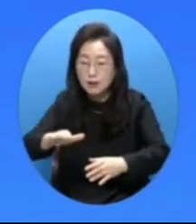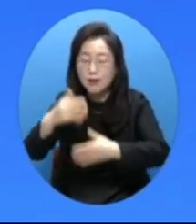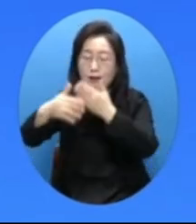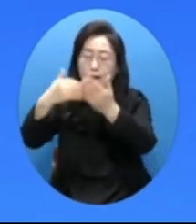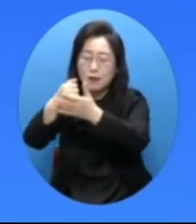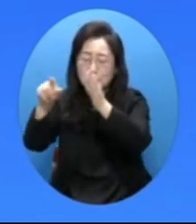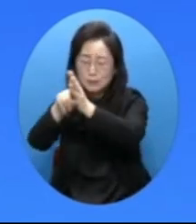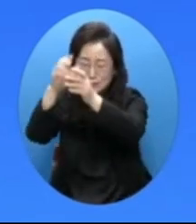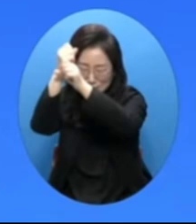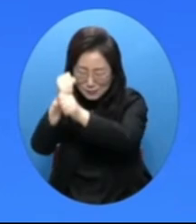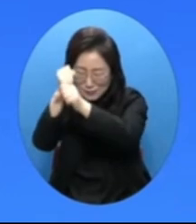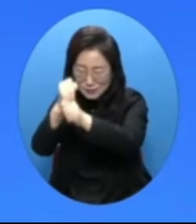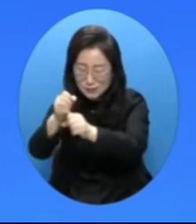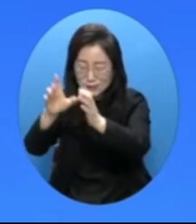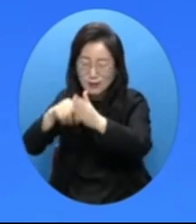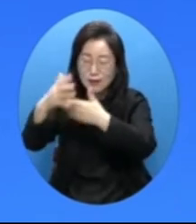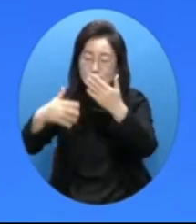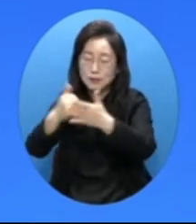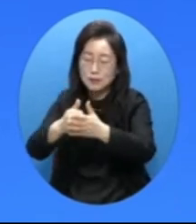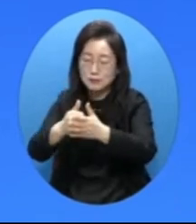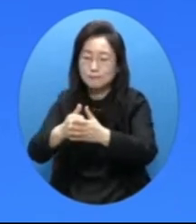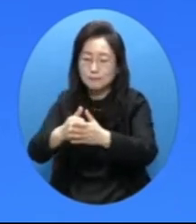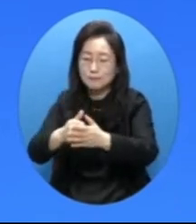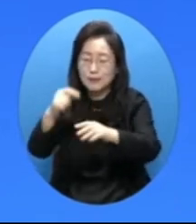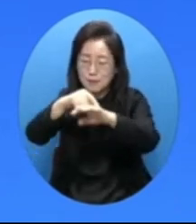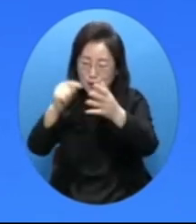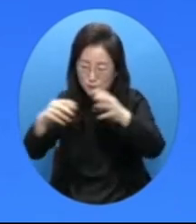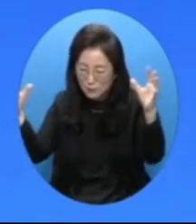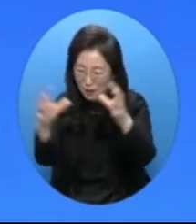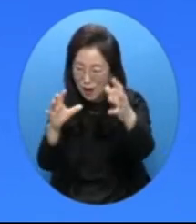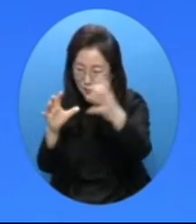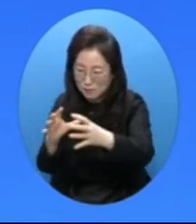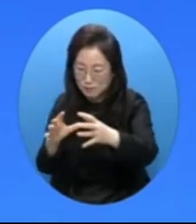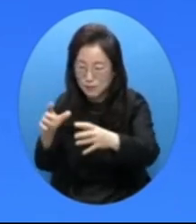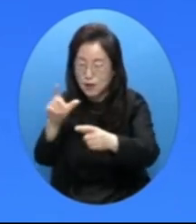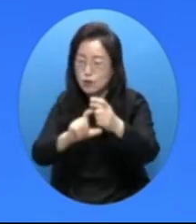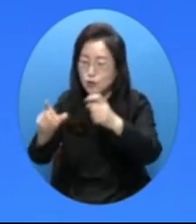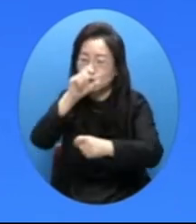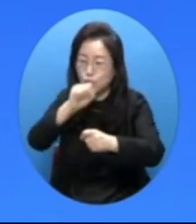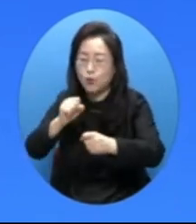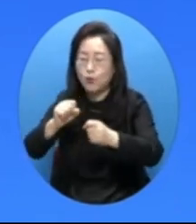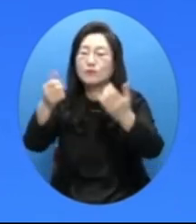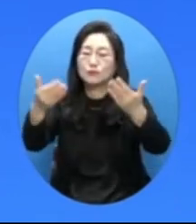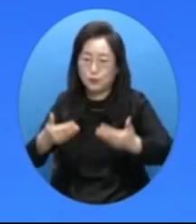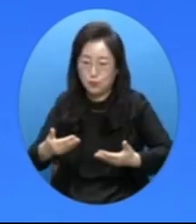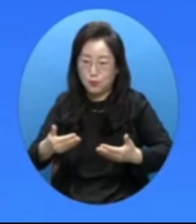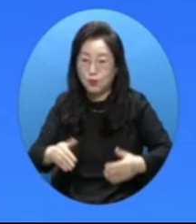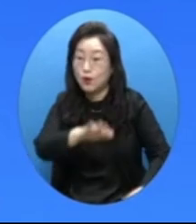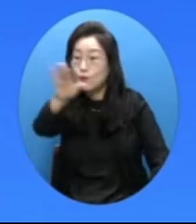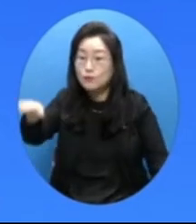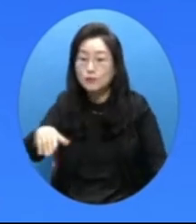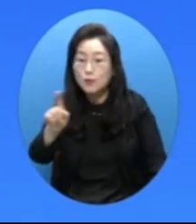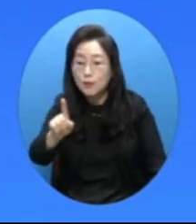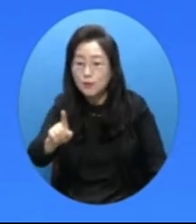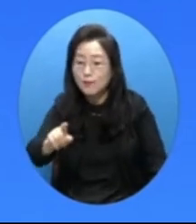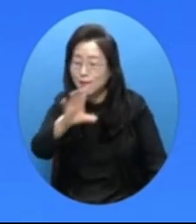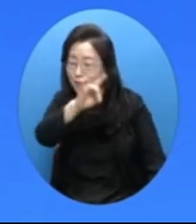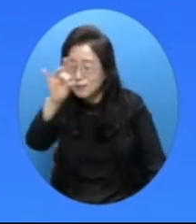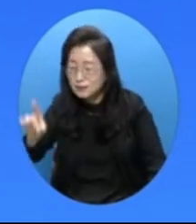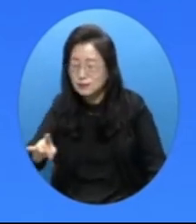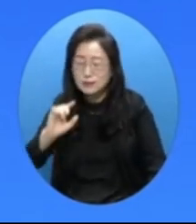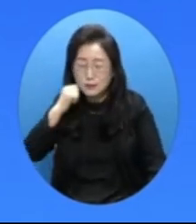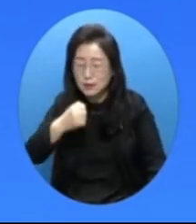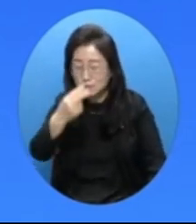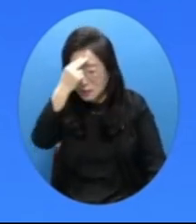것이 합력한 선리로 놀라운 역사를 만들어 주시는 것입니다 때때로 우리에게 고난이 다가오고 어려움이 다가온다고 할지라도 우리가 엎드려 회개하고 기도하고